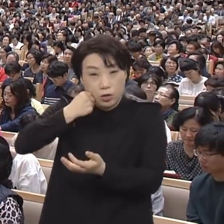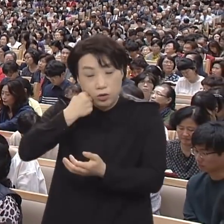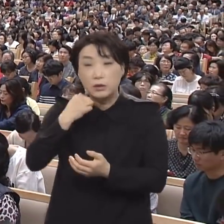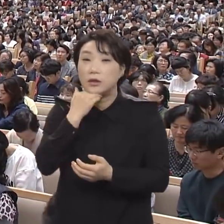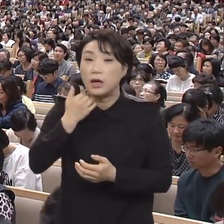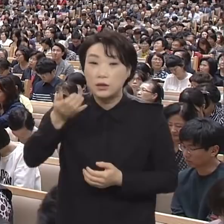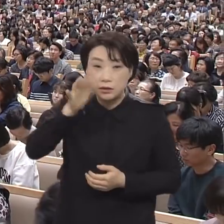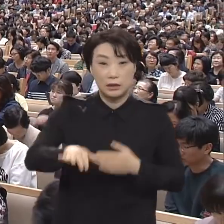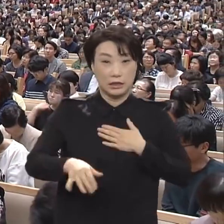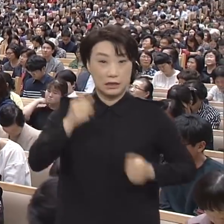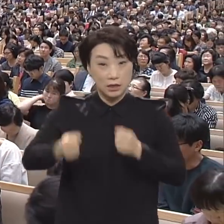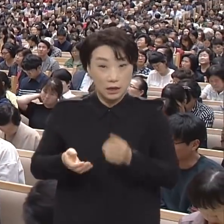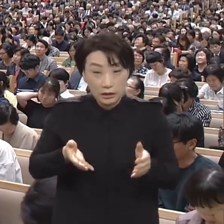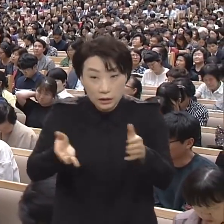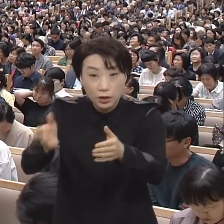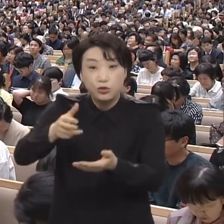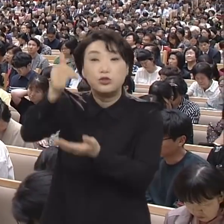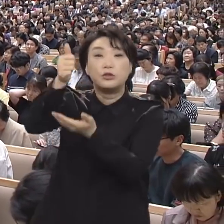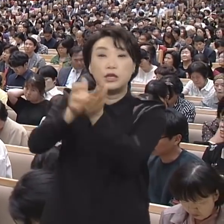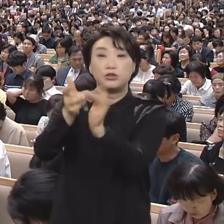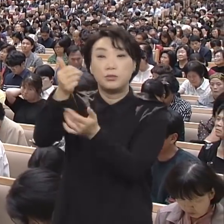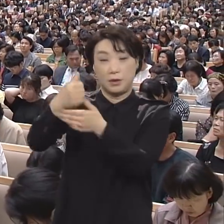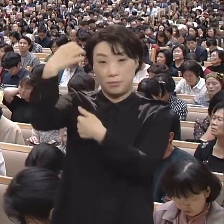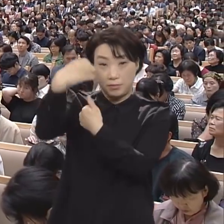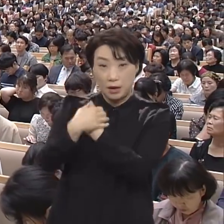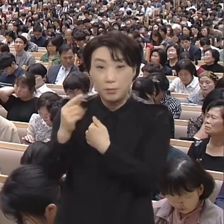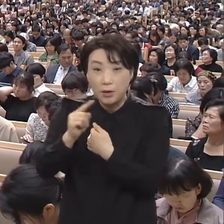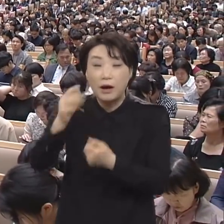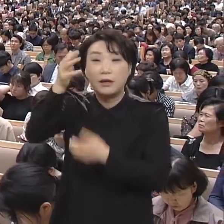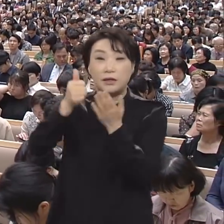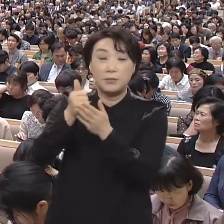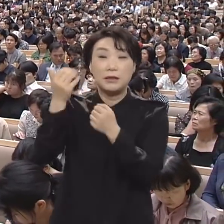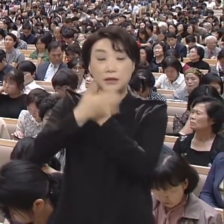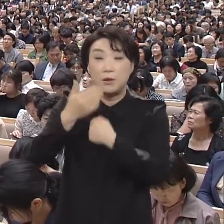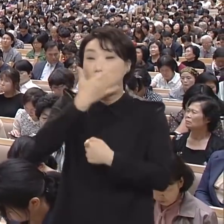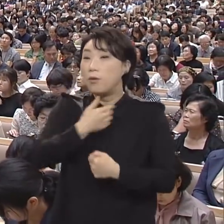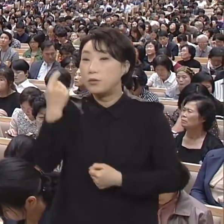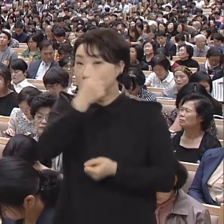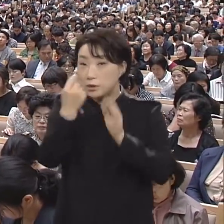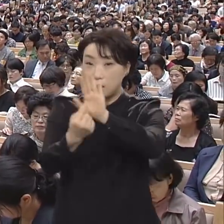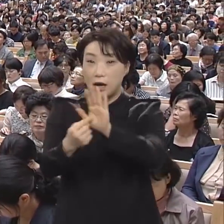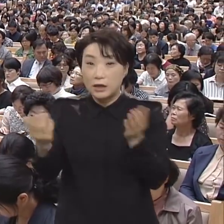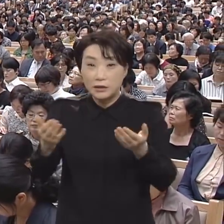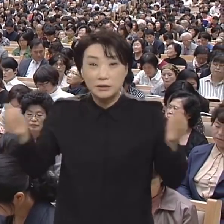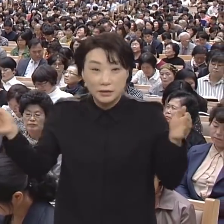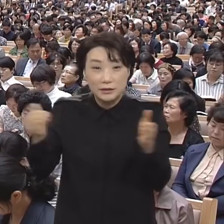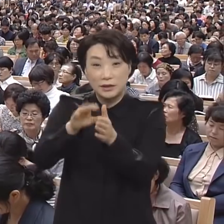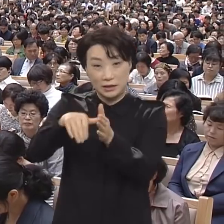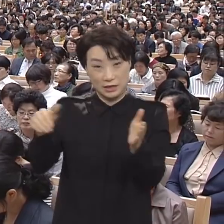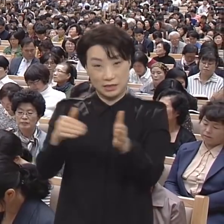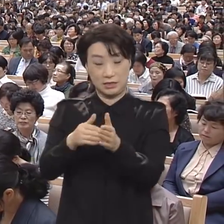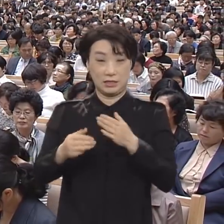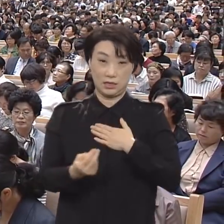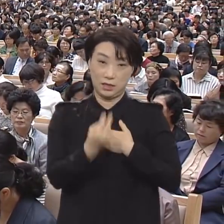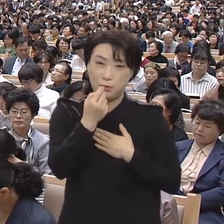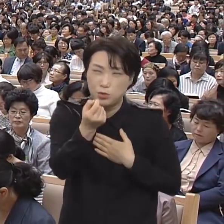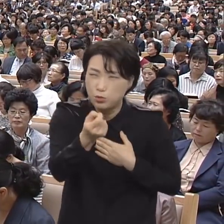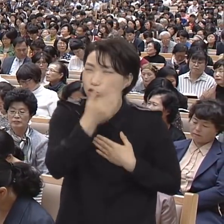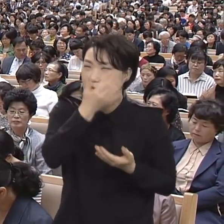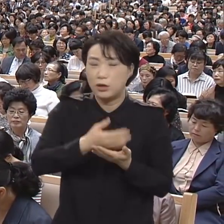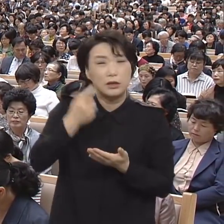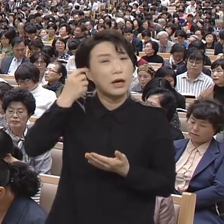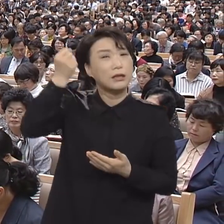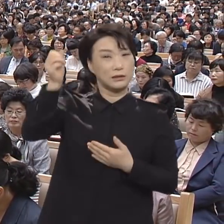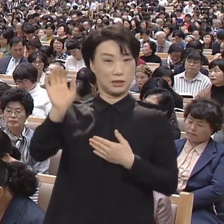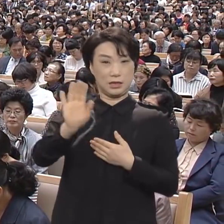달려갈 길과 주 예수께 받은 사명 곧 하나님의 은혜의 복음 증거하는 일을 마치려 하면은 나의 생명을